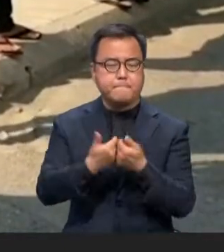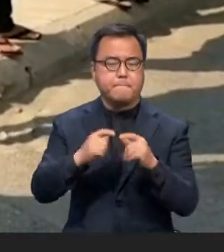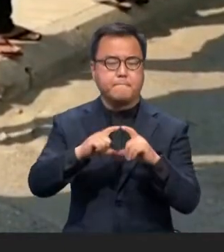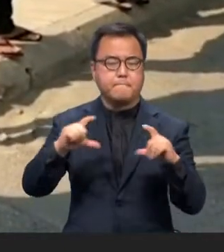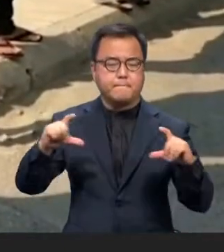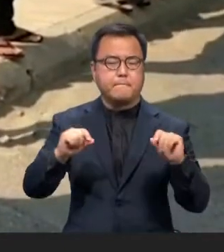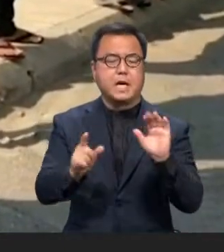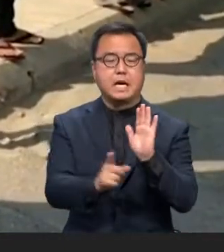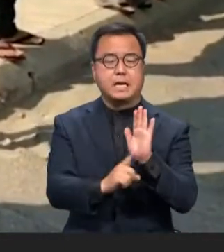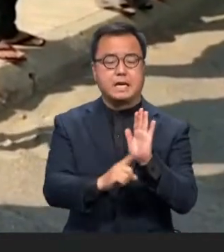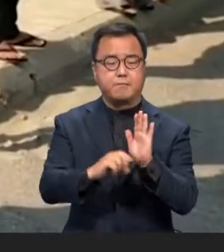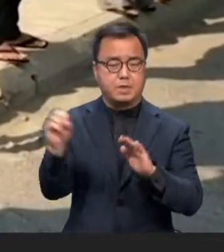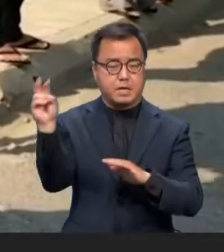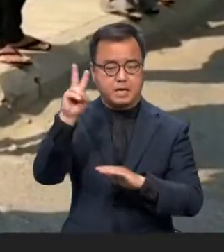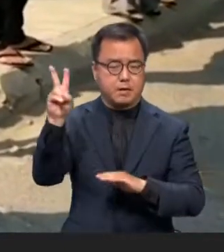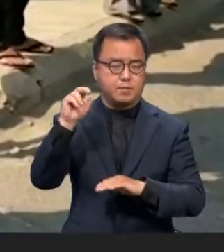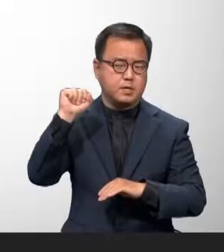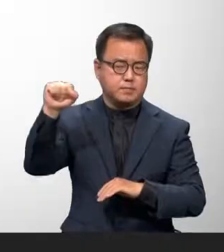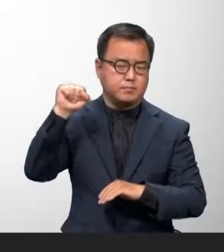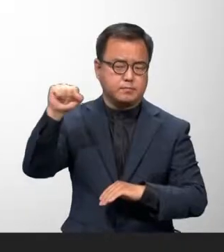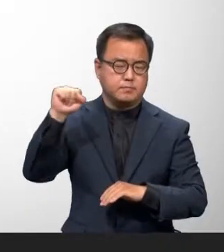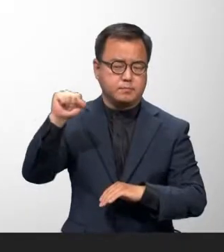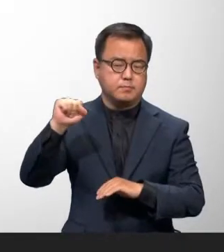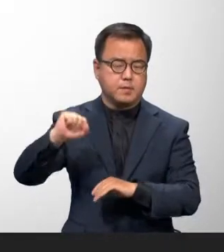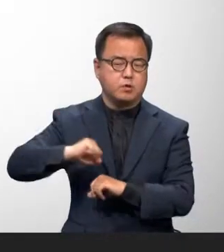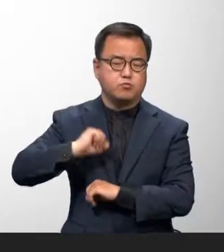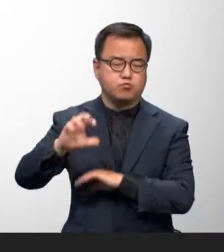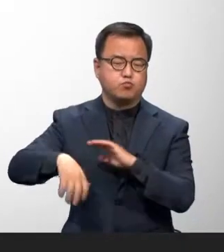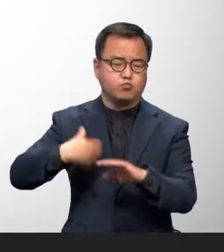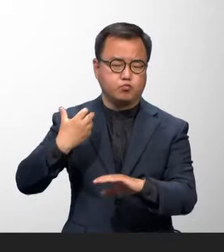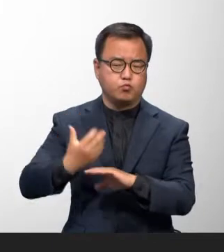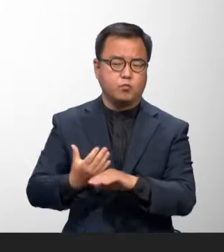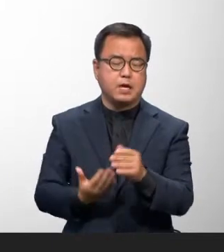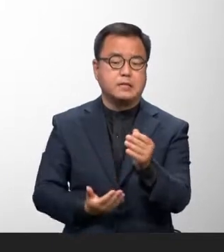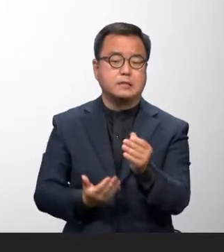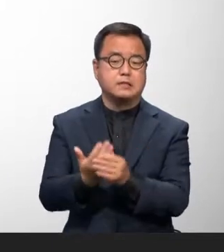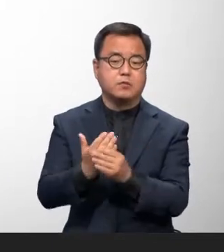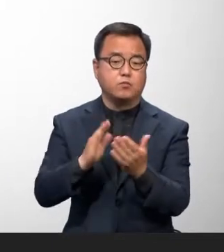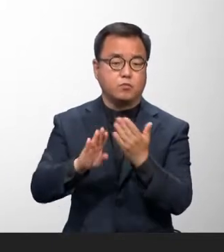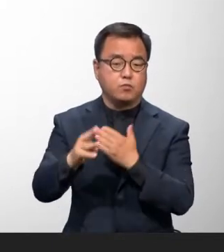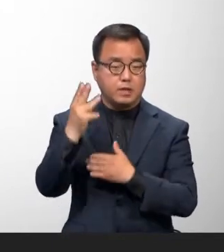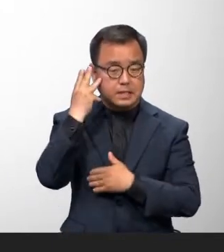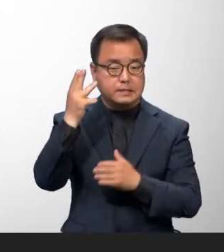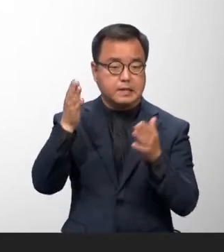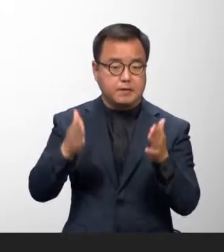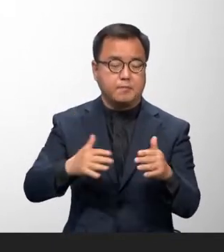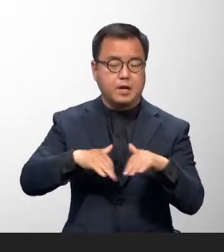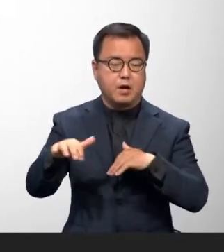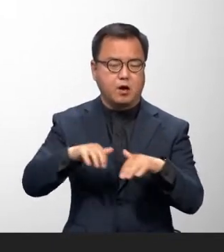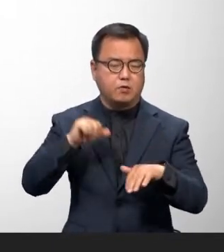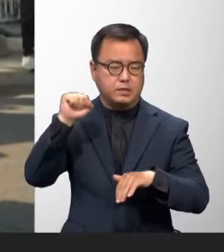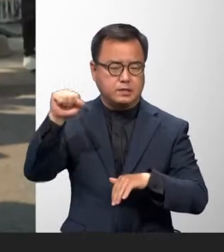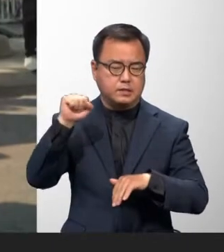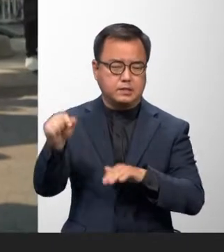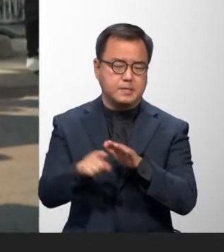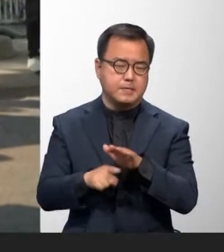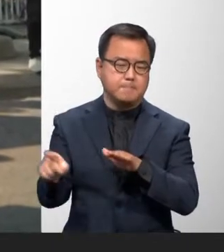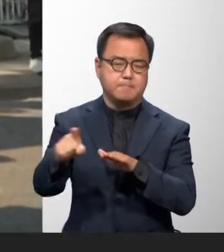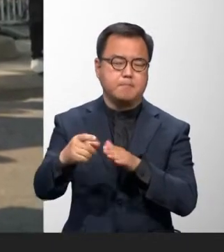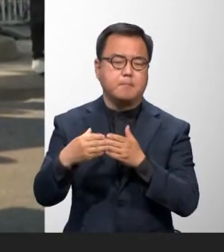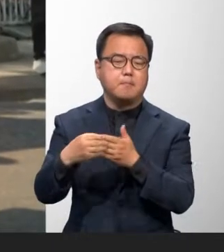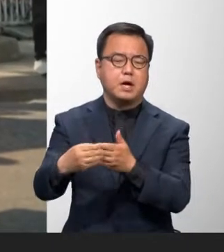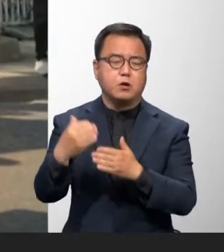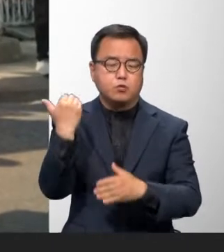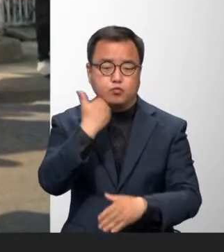시위를 벌였습니다. 쿠데타 발발 이후 사흘 만에 최초로 시작된 이 거리 시위를 맨 앞에서 주도한 이는